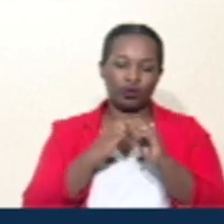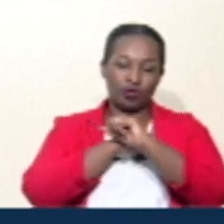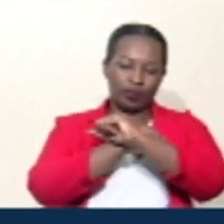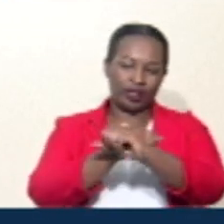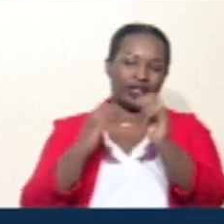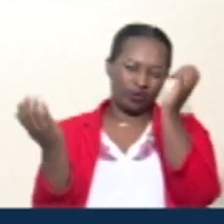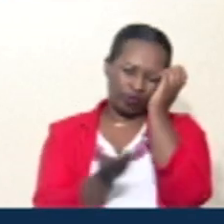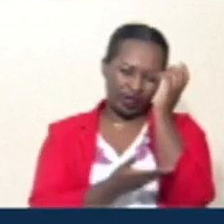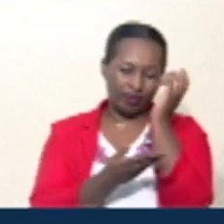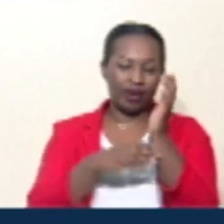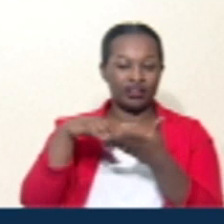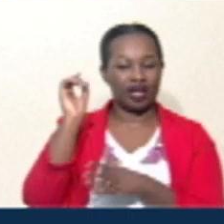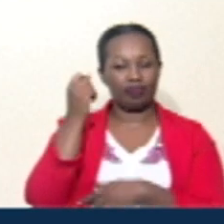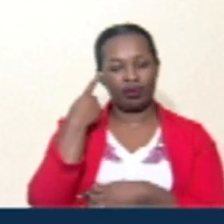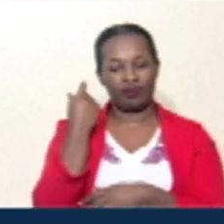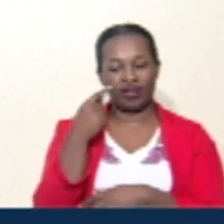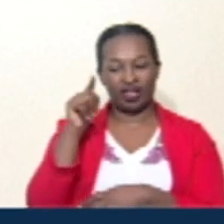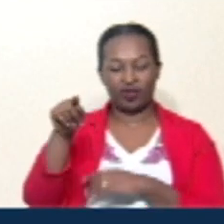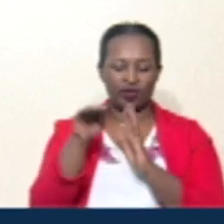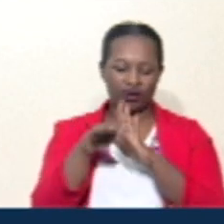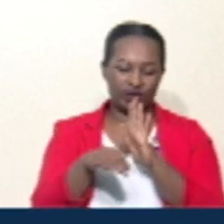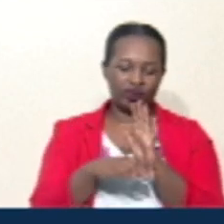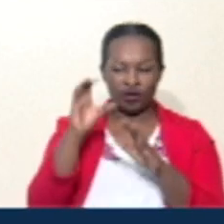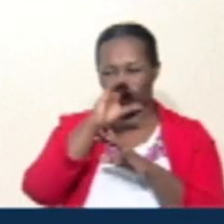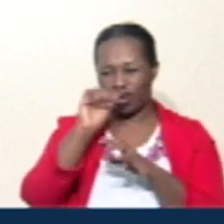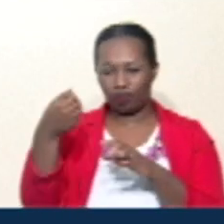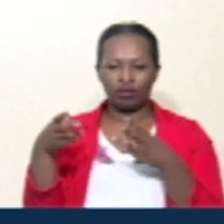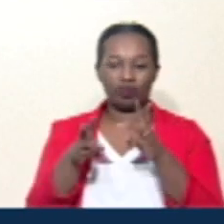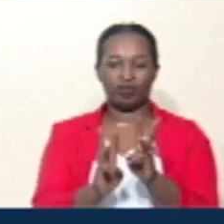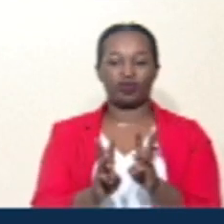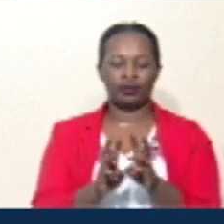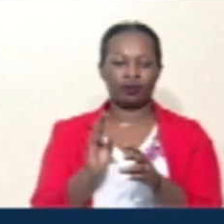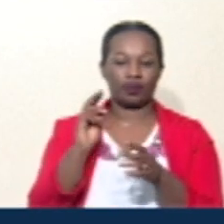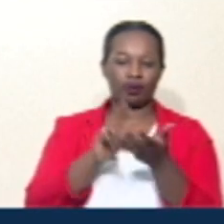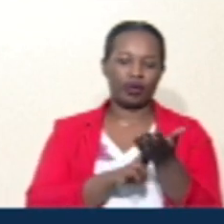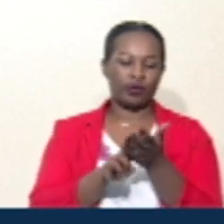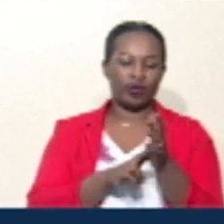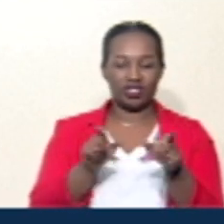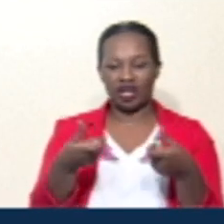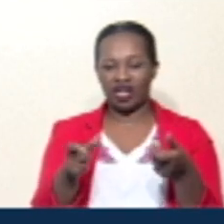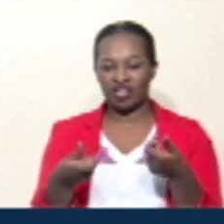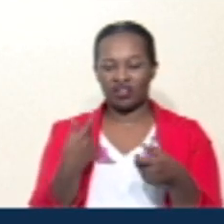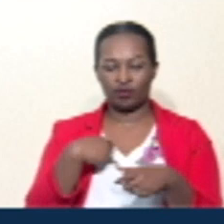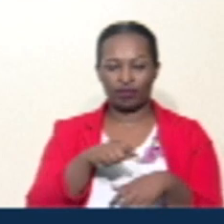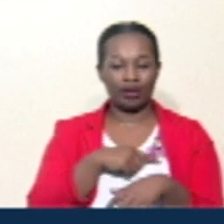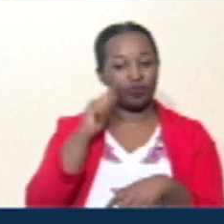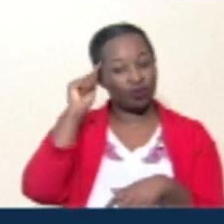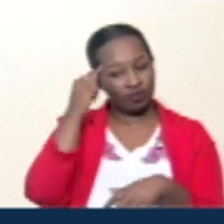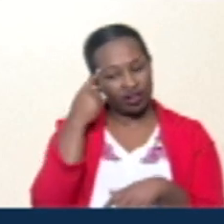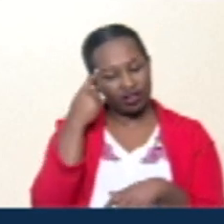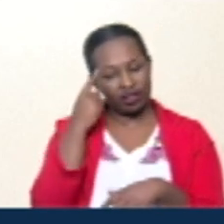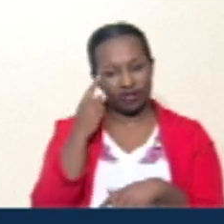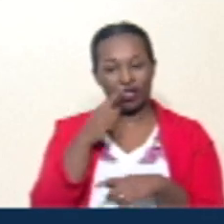tubirinde gutemwa cyane. Birumvikana yuko iyo gahunda yo gushaka ubundi buryo burimo gukoresha gaze turimo